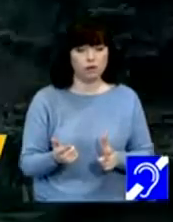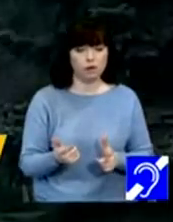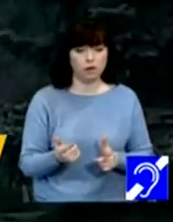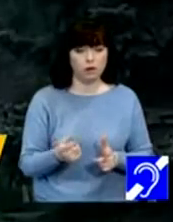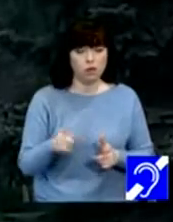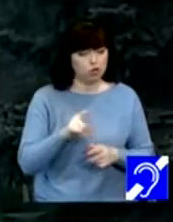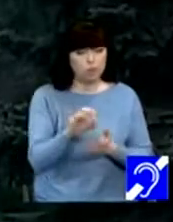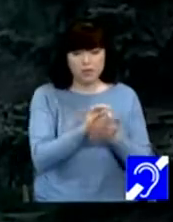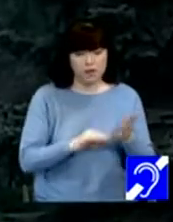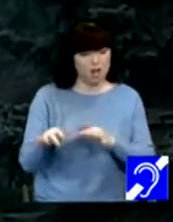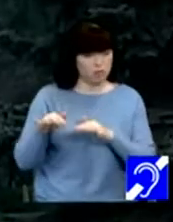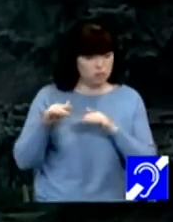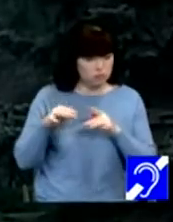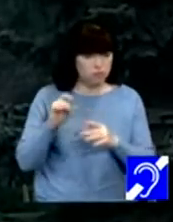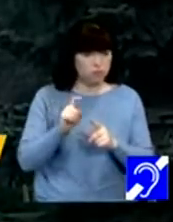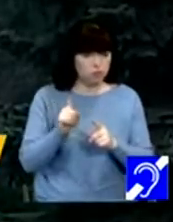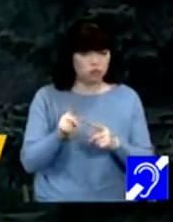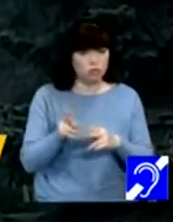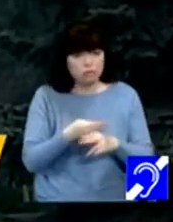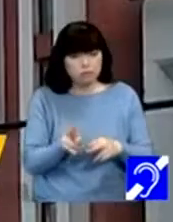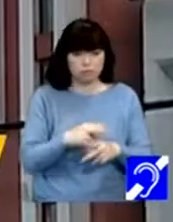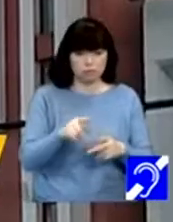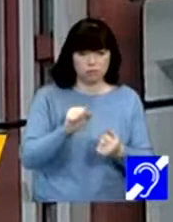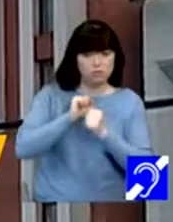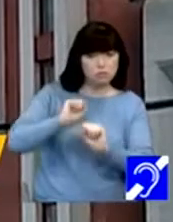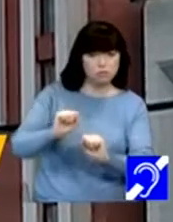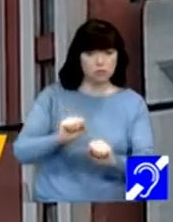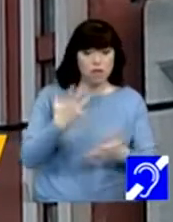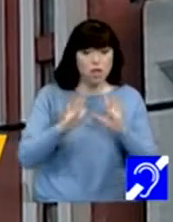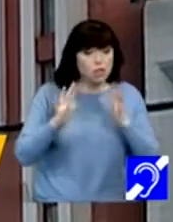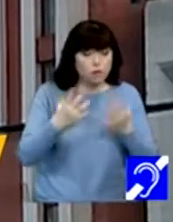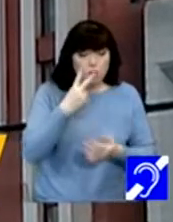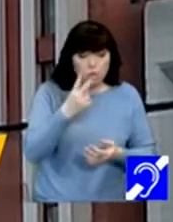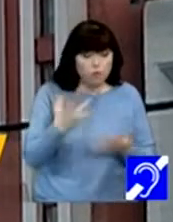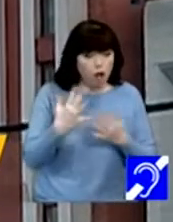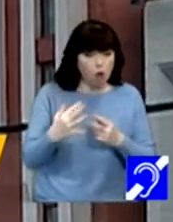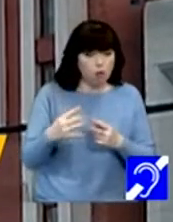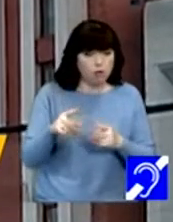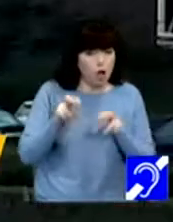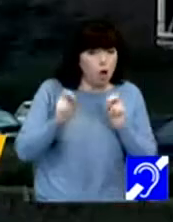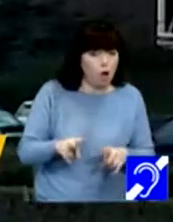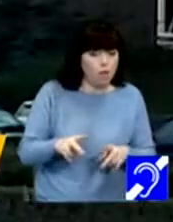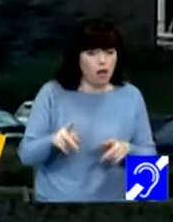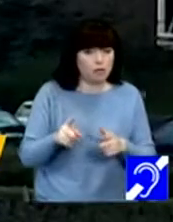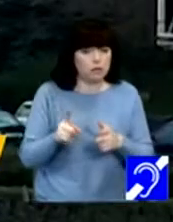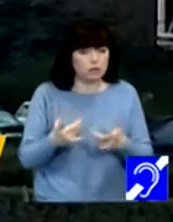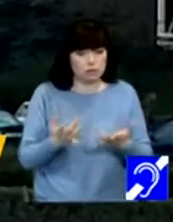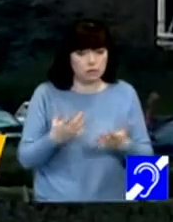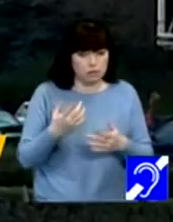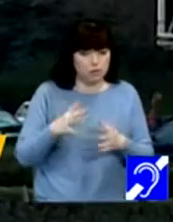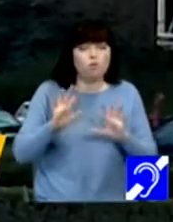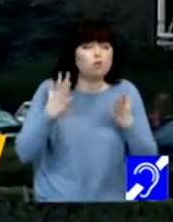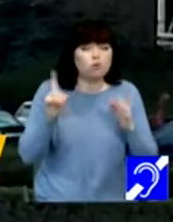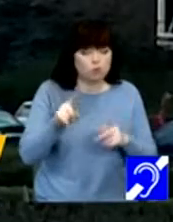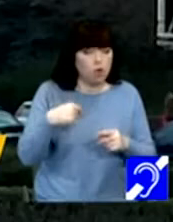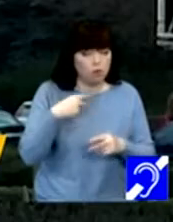a reacționa în caz de necesitate, în caz dacă ei se vadă vreo amenințare sau un pericol din această parte.